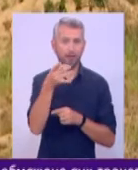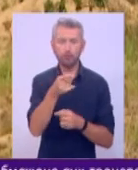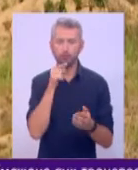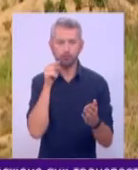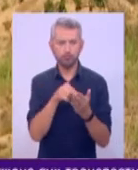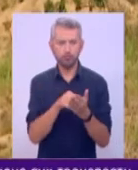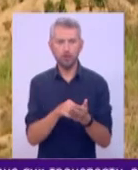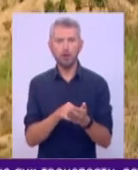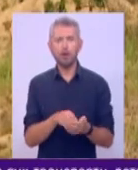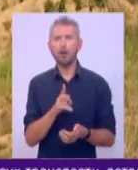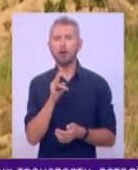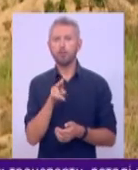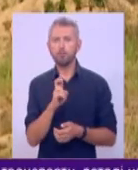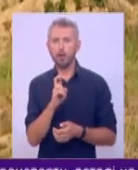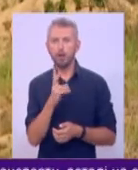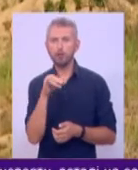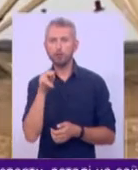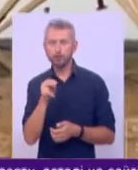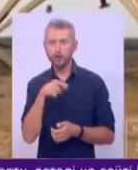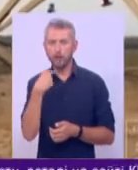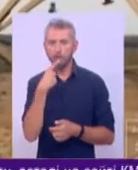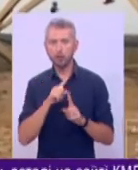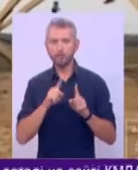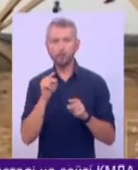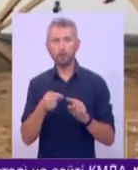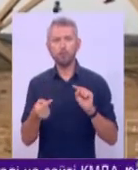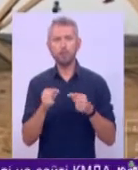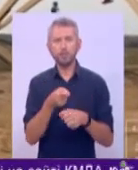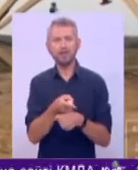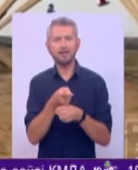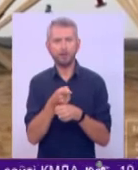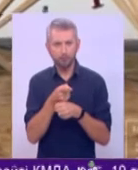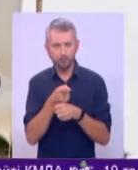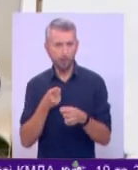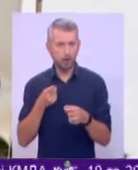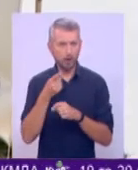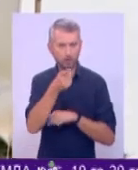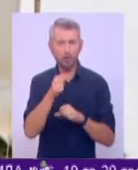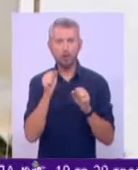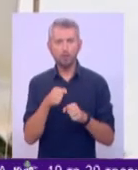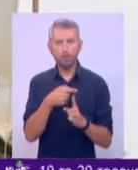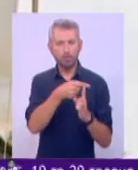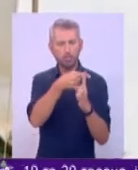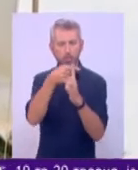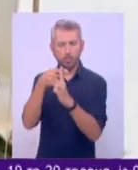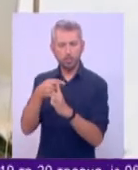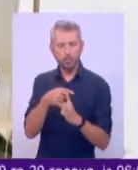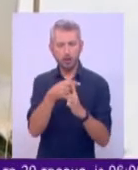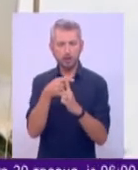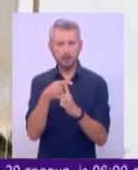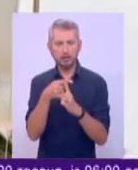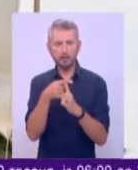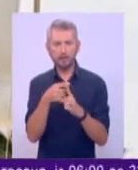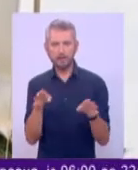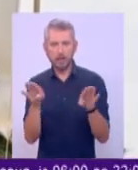У КБ «Луч» зазначають, особливістю цього протитанкового ракетного комплексу є можливість наводити ракети на ціль із закритих позицій